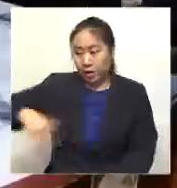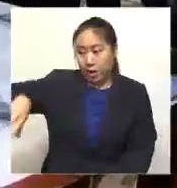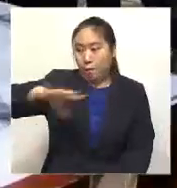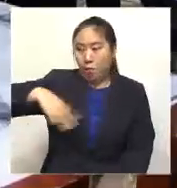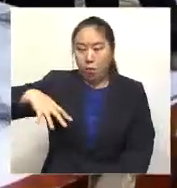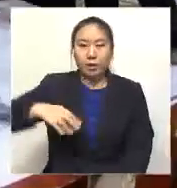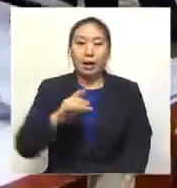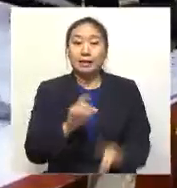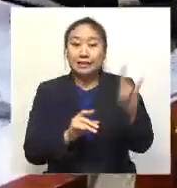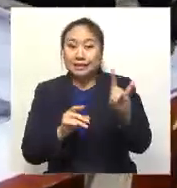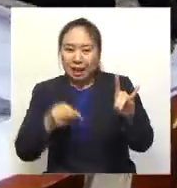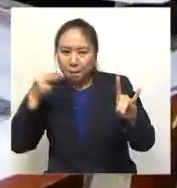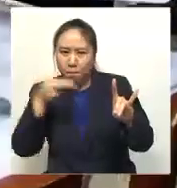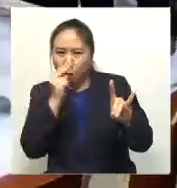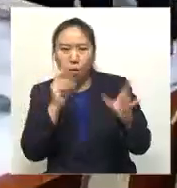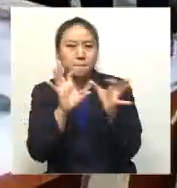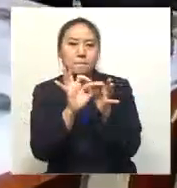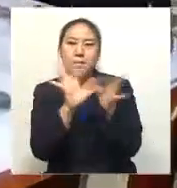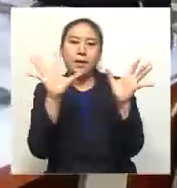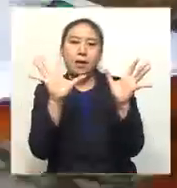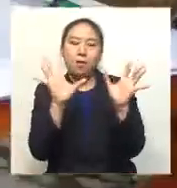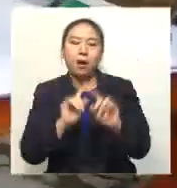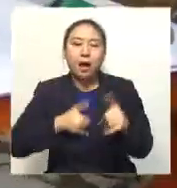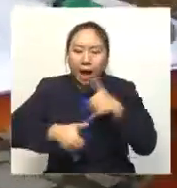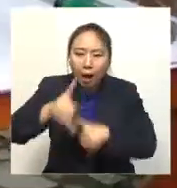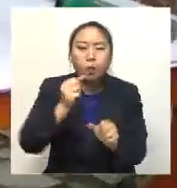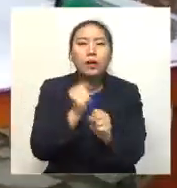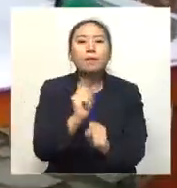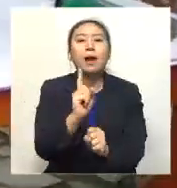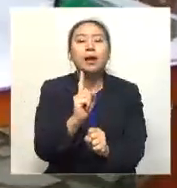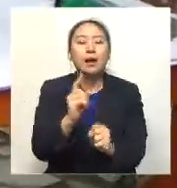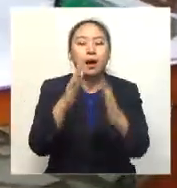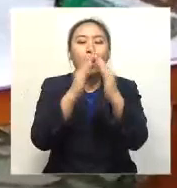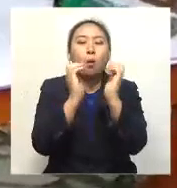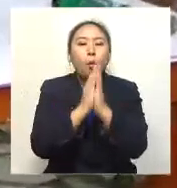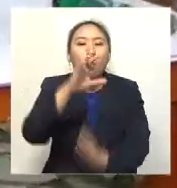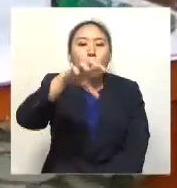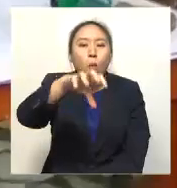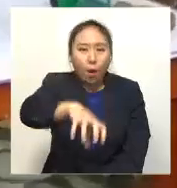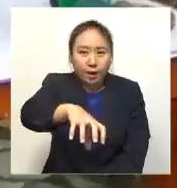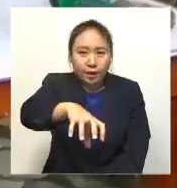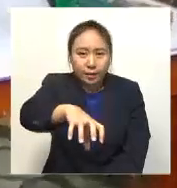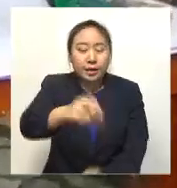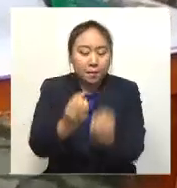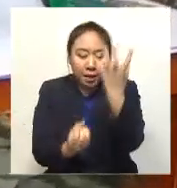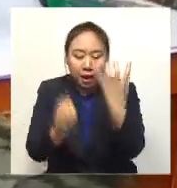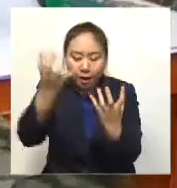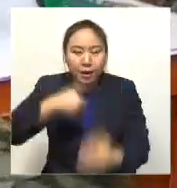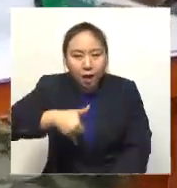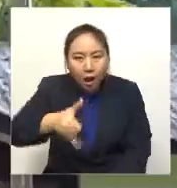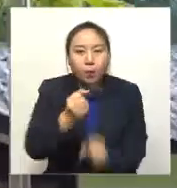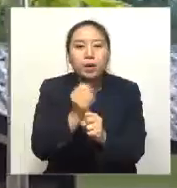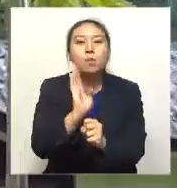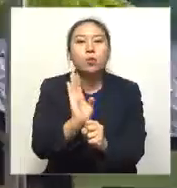นเกี่ยวข้องกับการล่าสัตว์นะคะแต่ว่าเขาเนี่ยเข้าไปทำบุญที่สำนักสงฆ์ที่ตั้งอยู่ในเขตอุทยานเท่